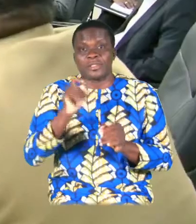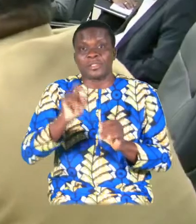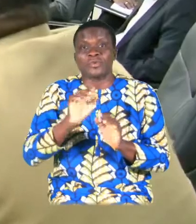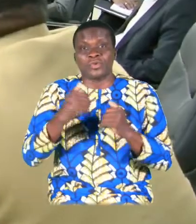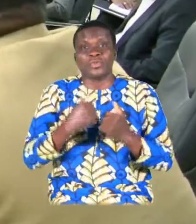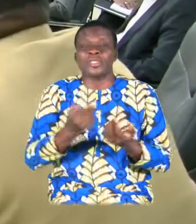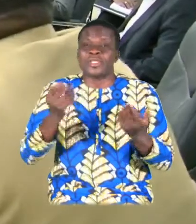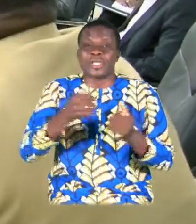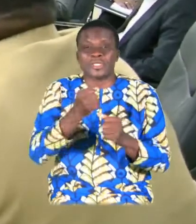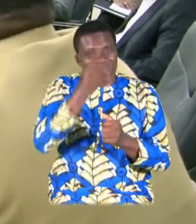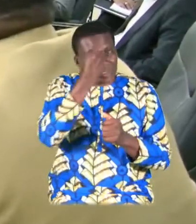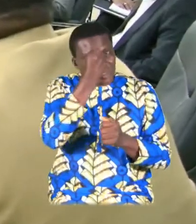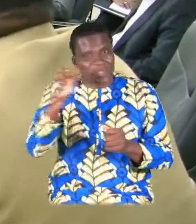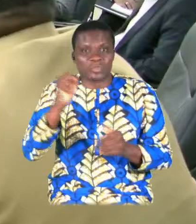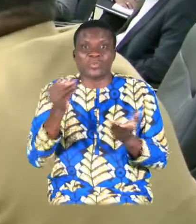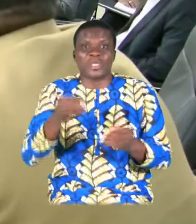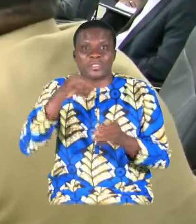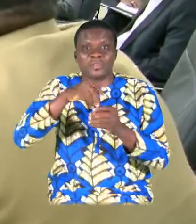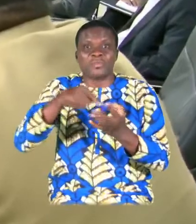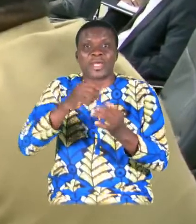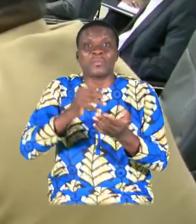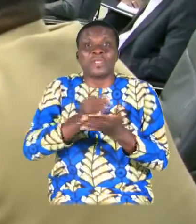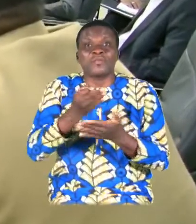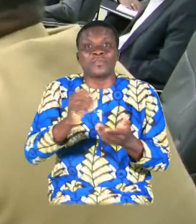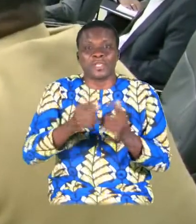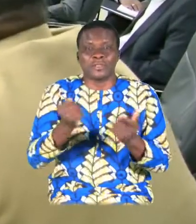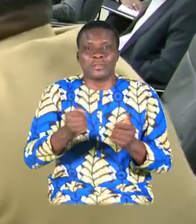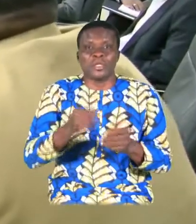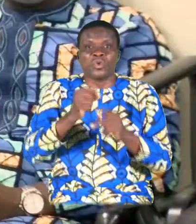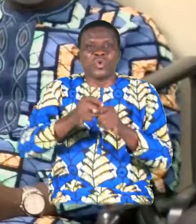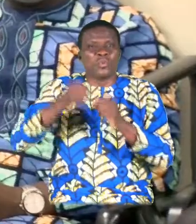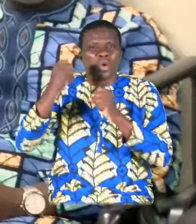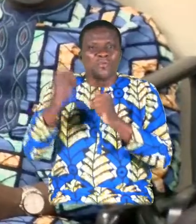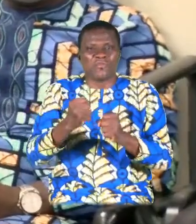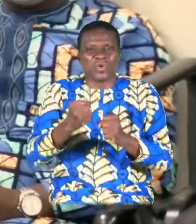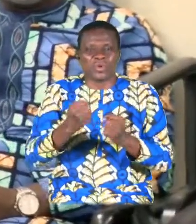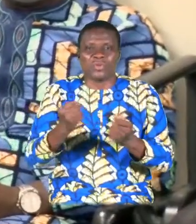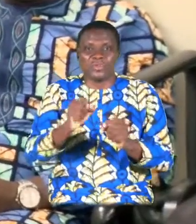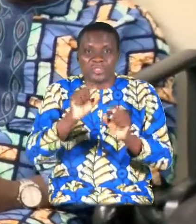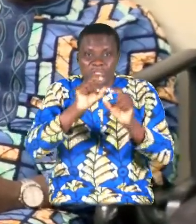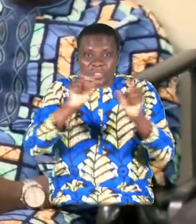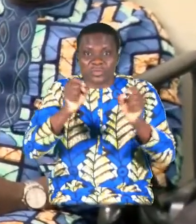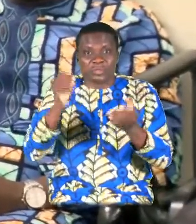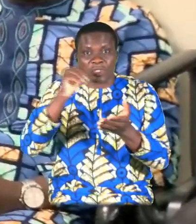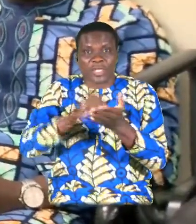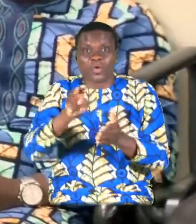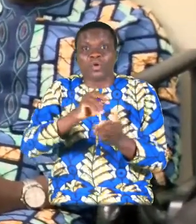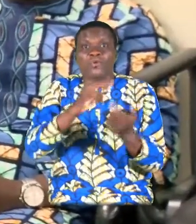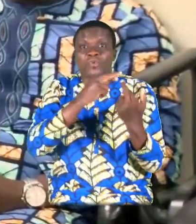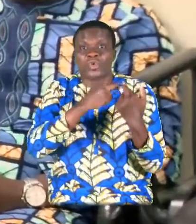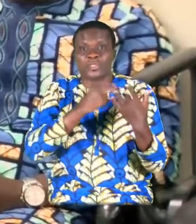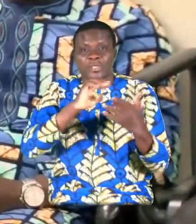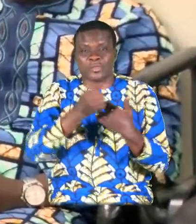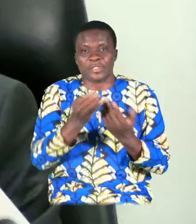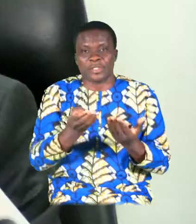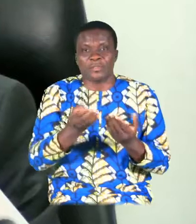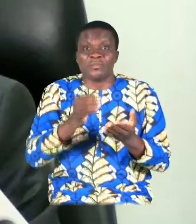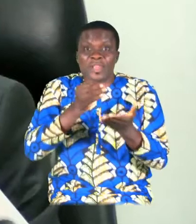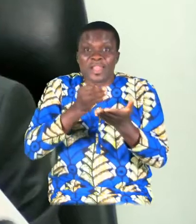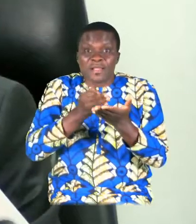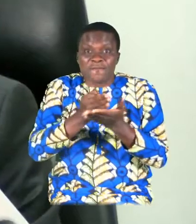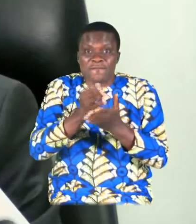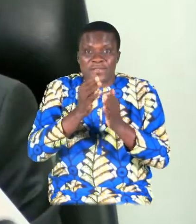y a des récalcitrants au sein des fidèles. Le mot est très fort. Ça souligne encore vos responsabilités. Les